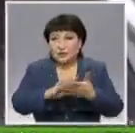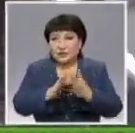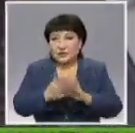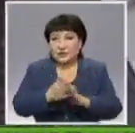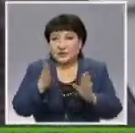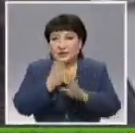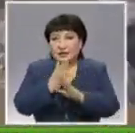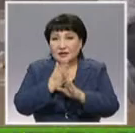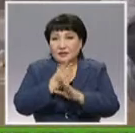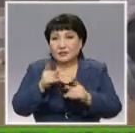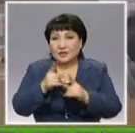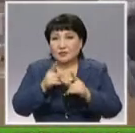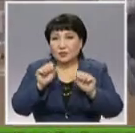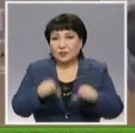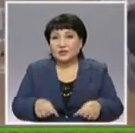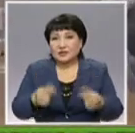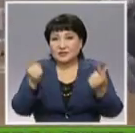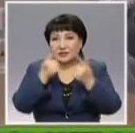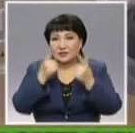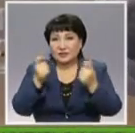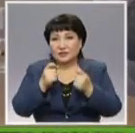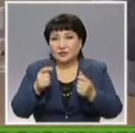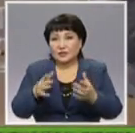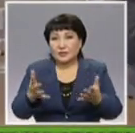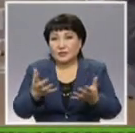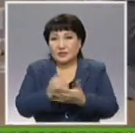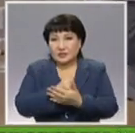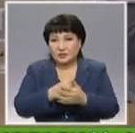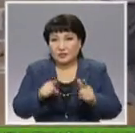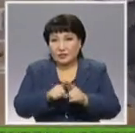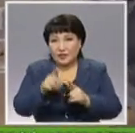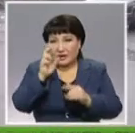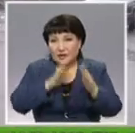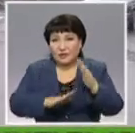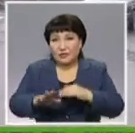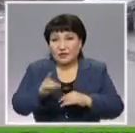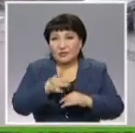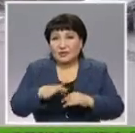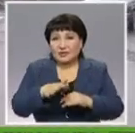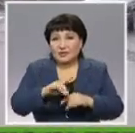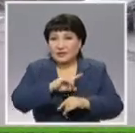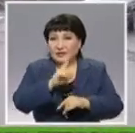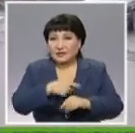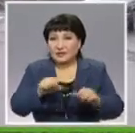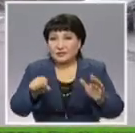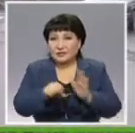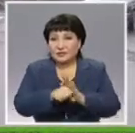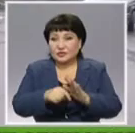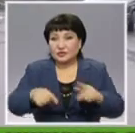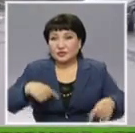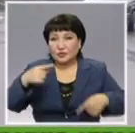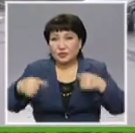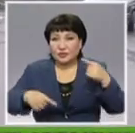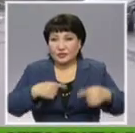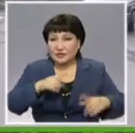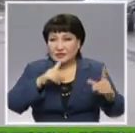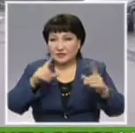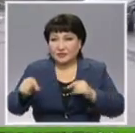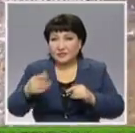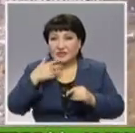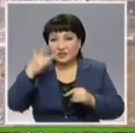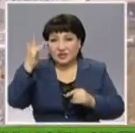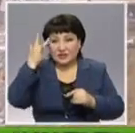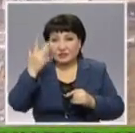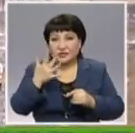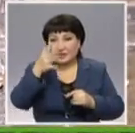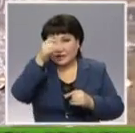климаттық мүмкіндіктерін ескере отырып қабылданған. Бұдан былай ел аумағында қақаған қыста жаздық дөңгелекпен зулаған жүргізушілер 5 айлық есептік көрсеткіш